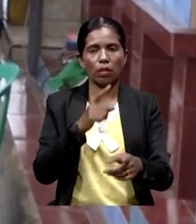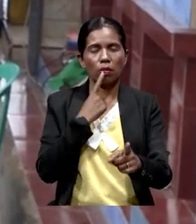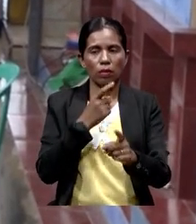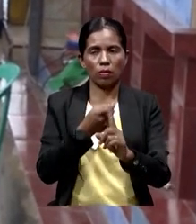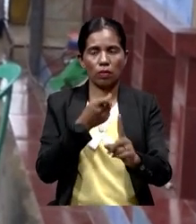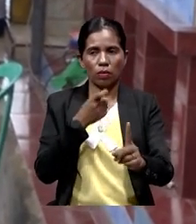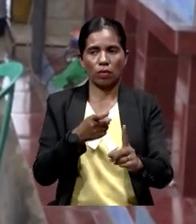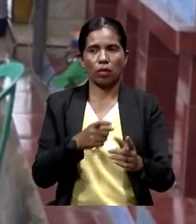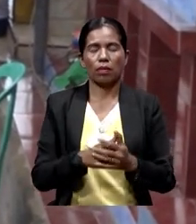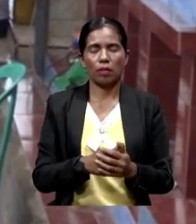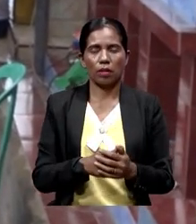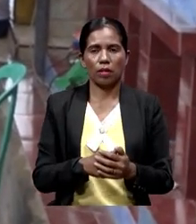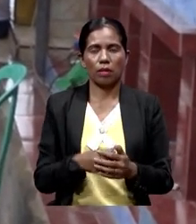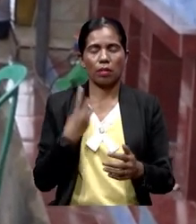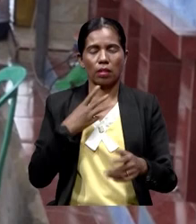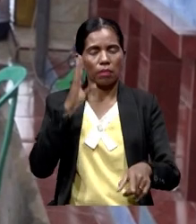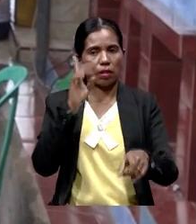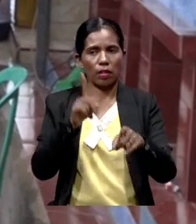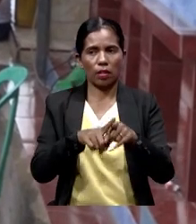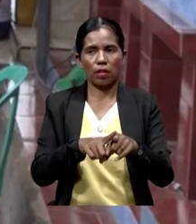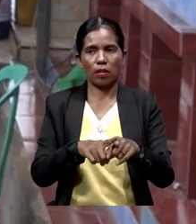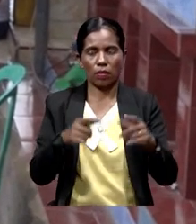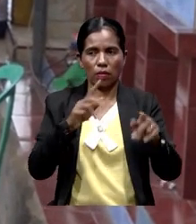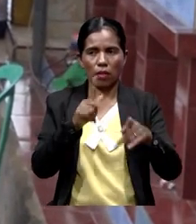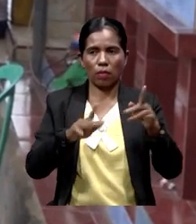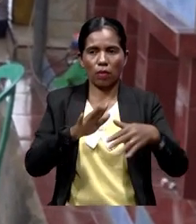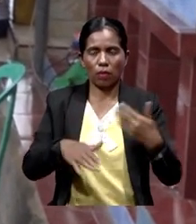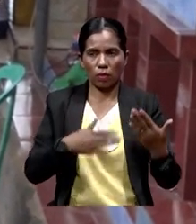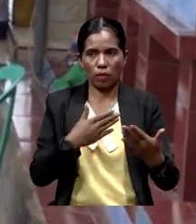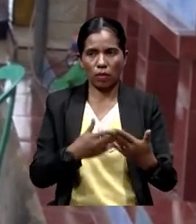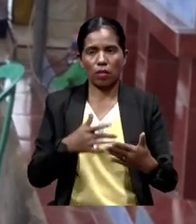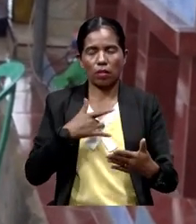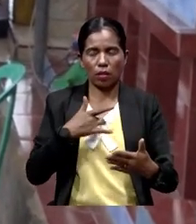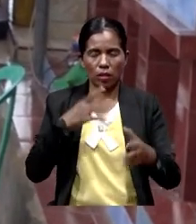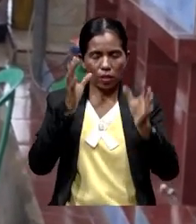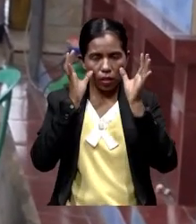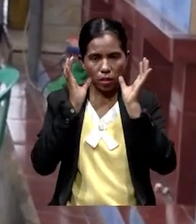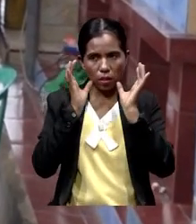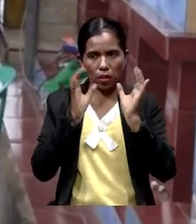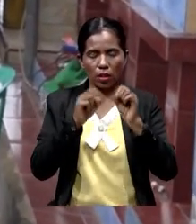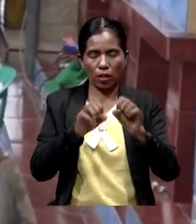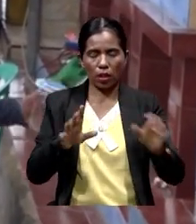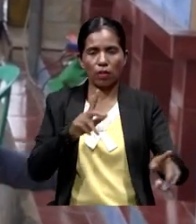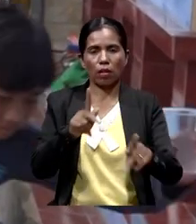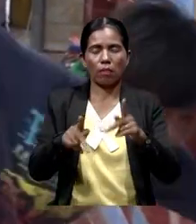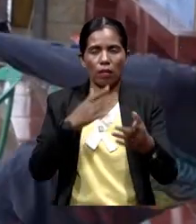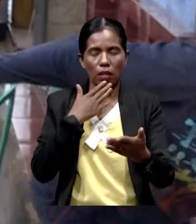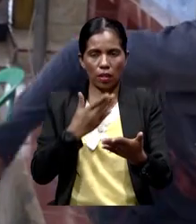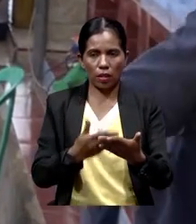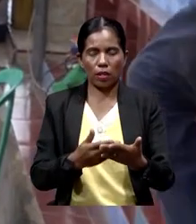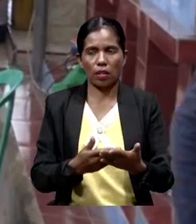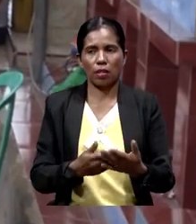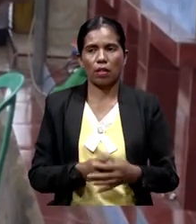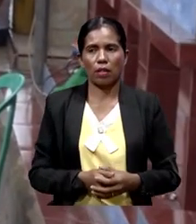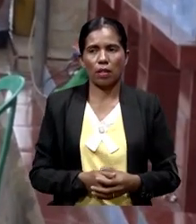entang nini mensazin da furak tep tebe, to em hotu sente triste tep tebe lakon em dia kira na semana lelinya Alves ne,